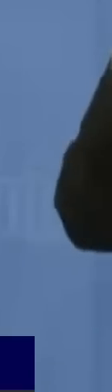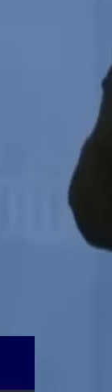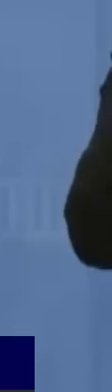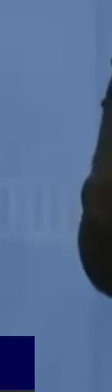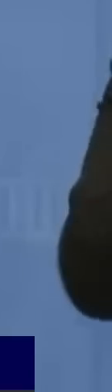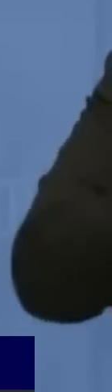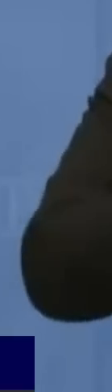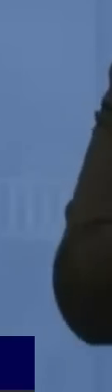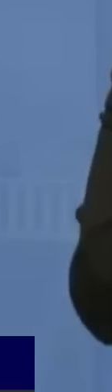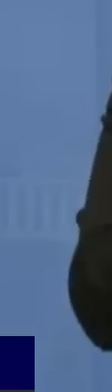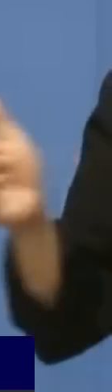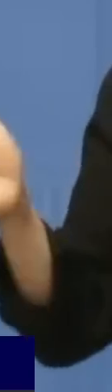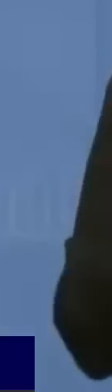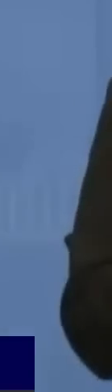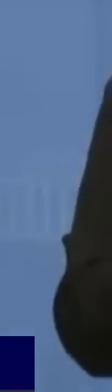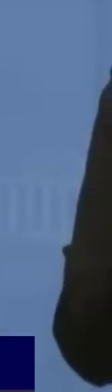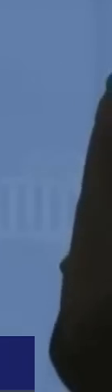명심하길 바랍니다 이상입니다